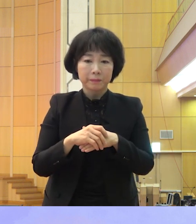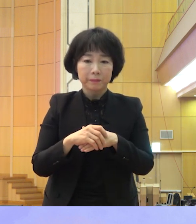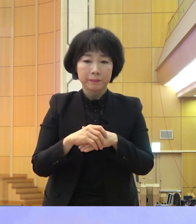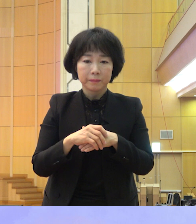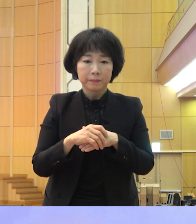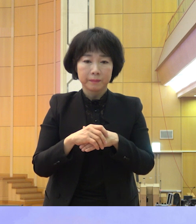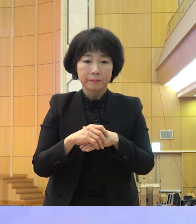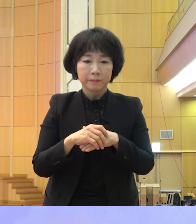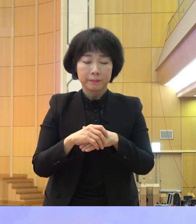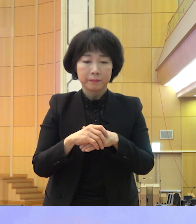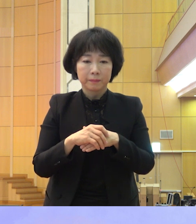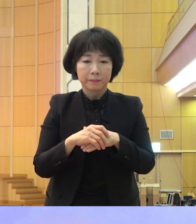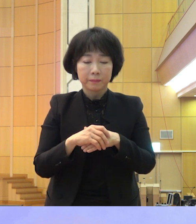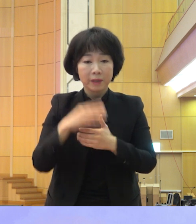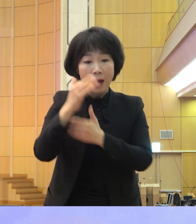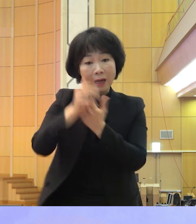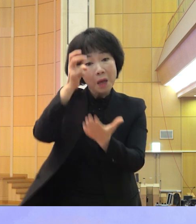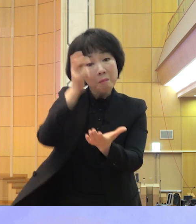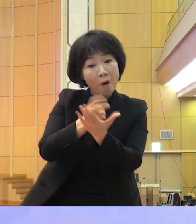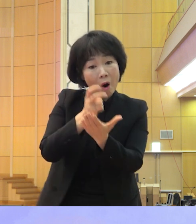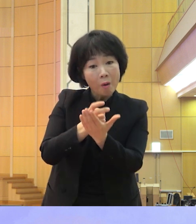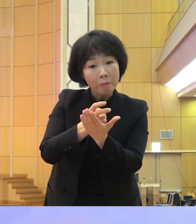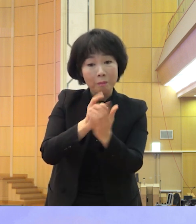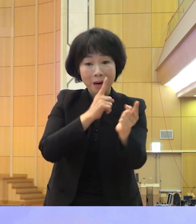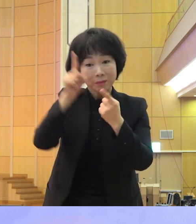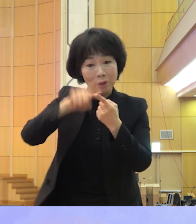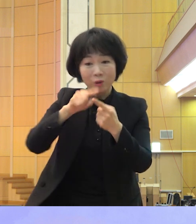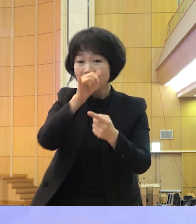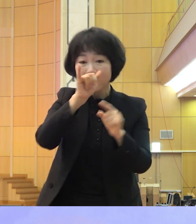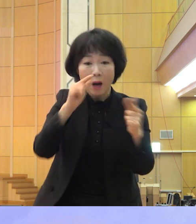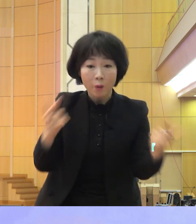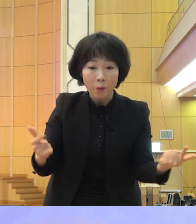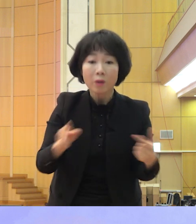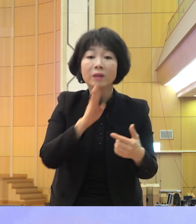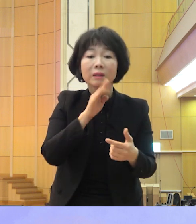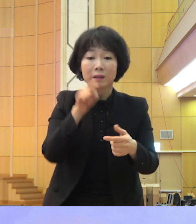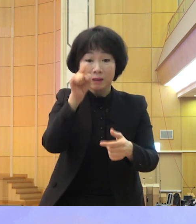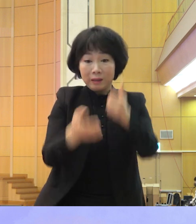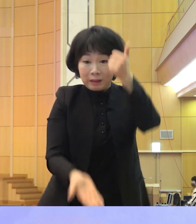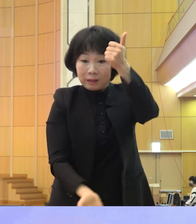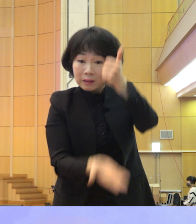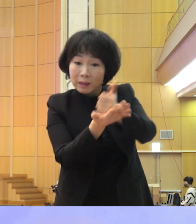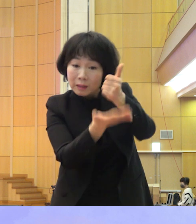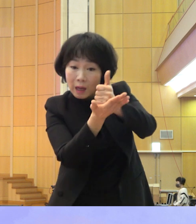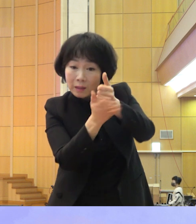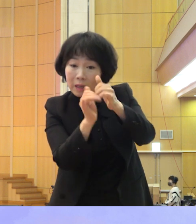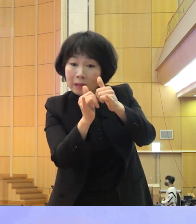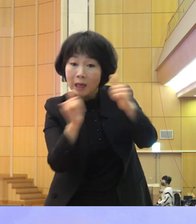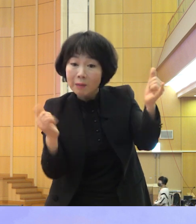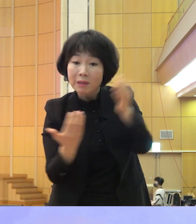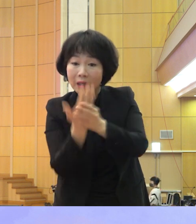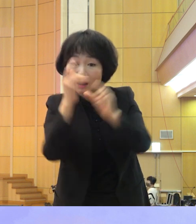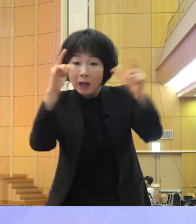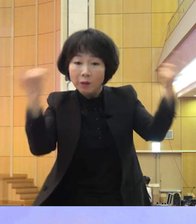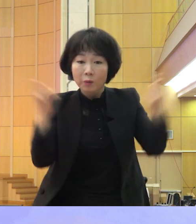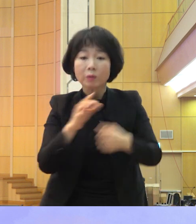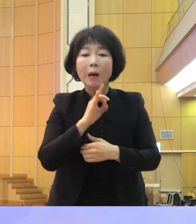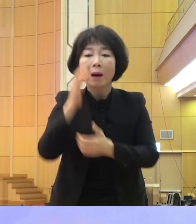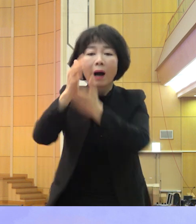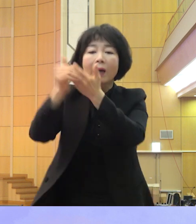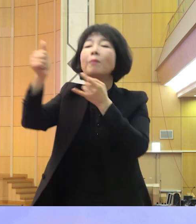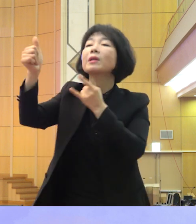받는다 그랬잖아요. 그래서 율법의 조문에 있지 아니한 것이라, 그 칭찬이 사람에게서가 아니고